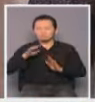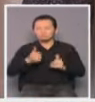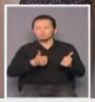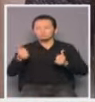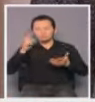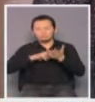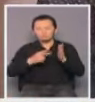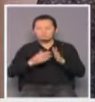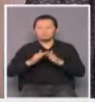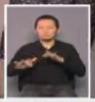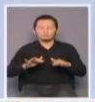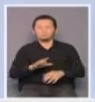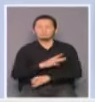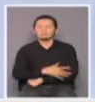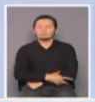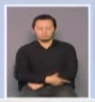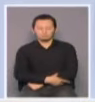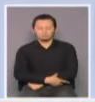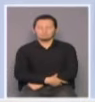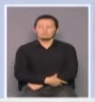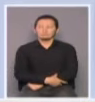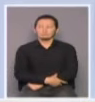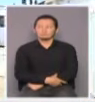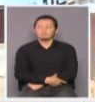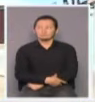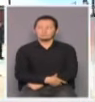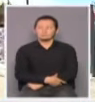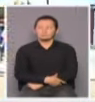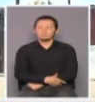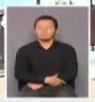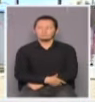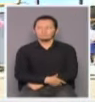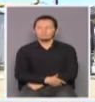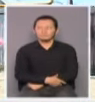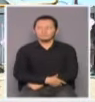планируют дела в доме. Гульшат Бакбергенказа, Фархат Тажибаев, служба новостей.